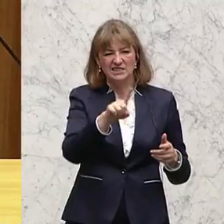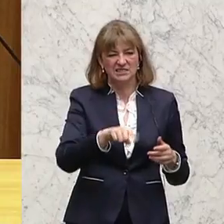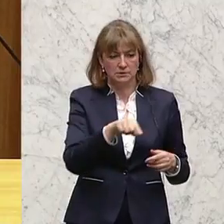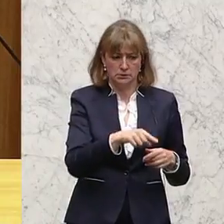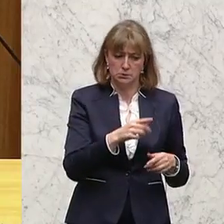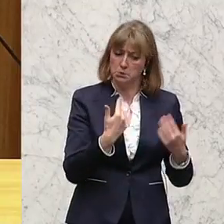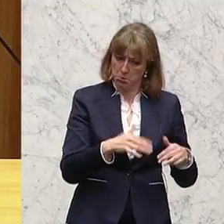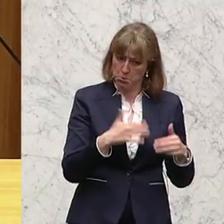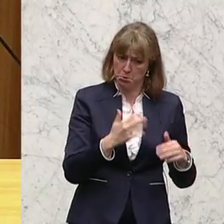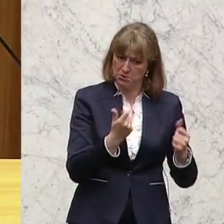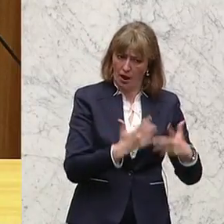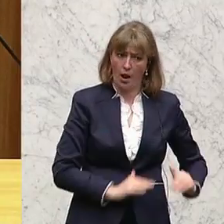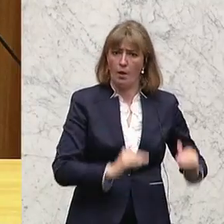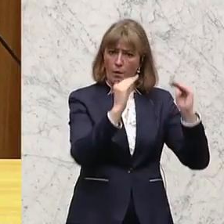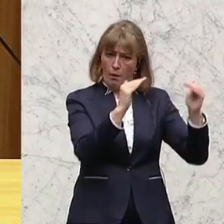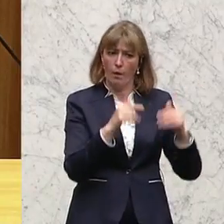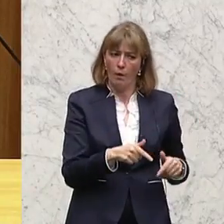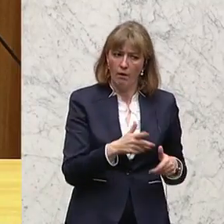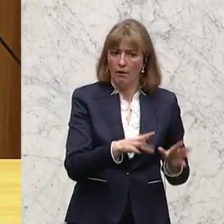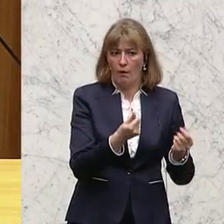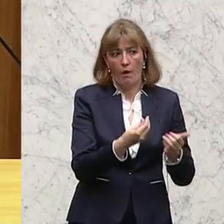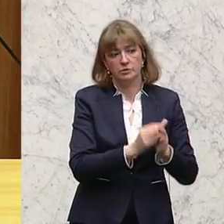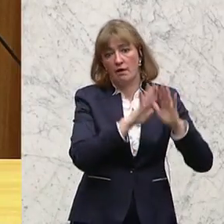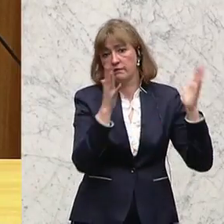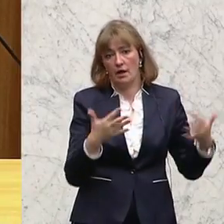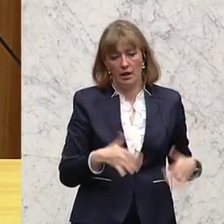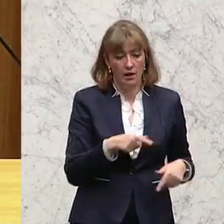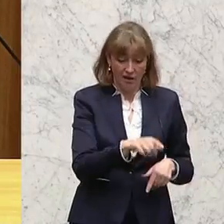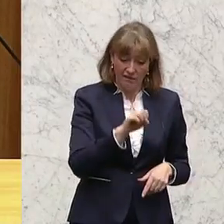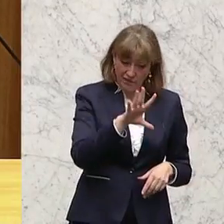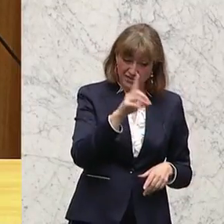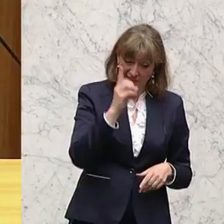die ÜLAs in exorbitanter Anzahl vorhanden sind und auch eine Menge Geld kosten, da haben von